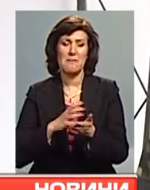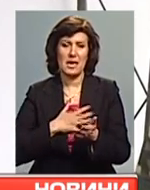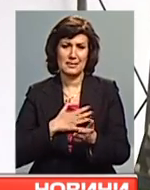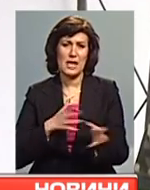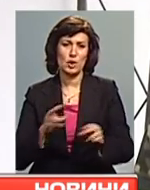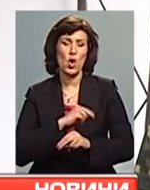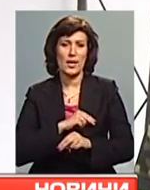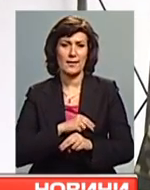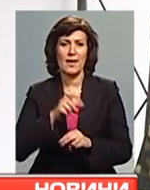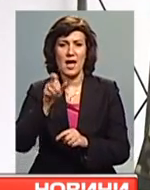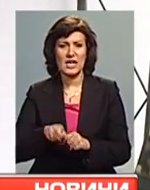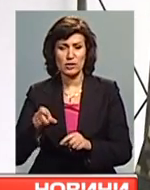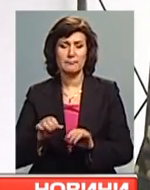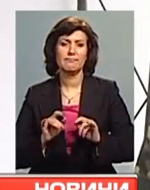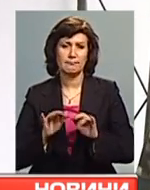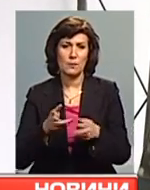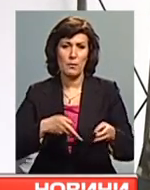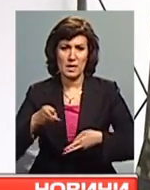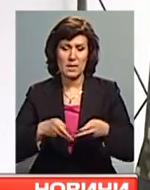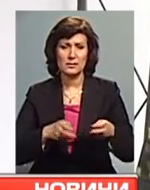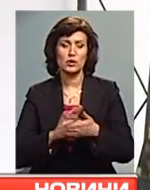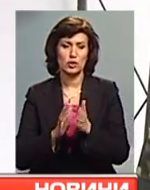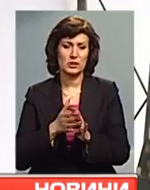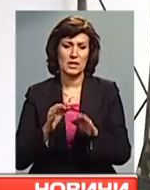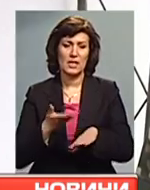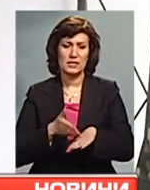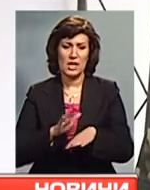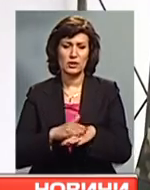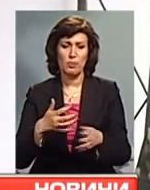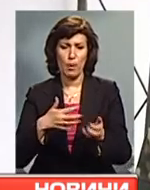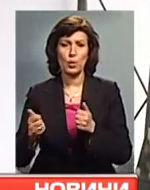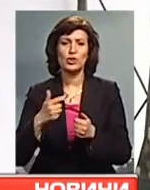гражданские, проводились операции, ну, состояние соответствует тяжести полученным ранениям.